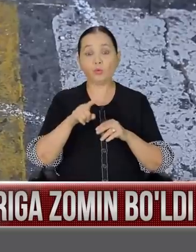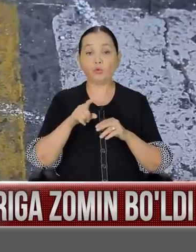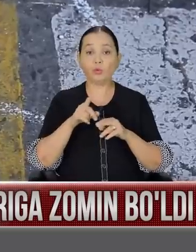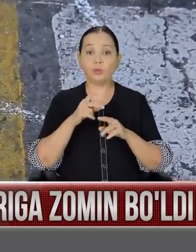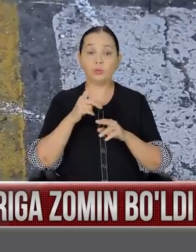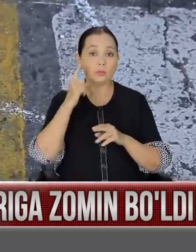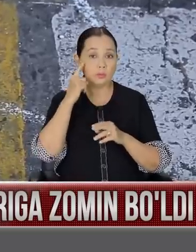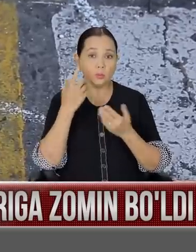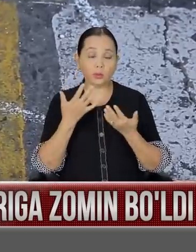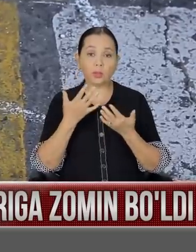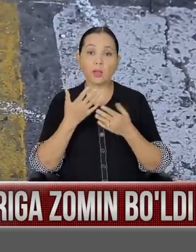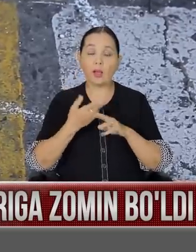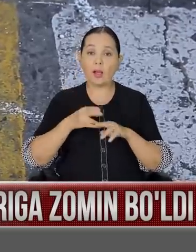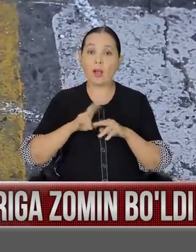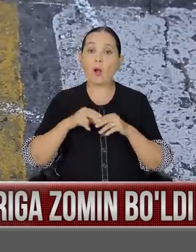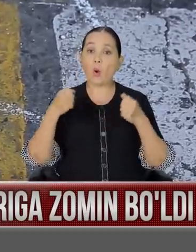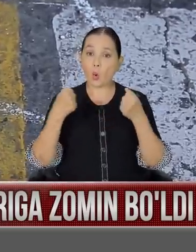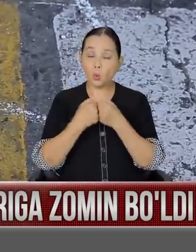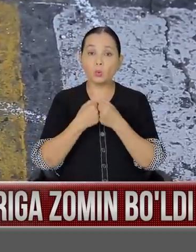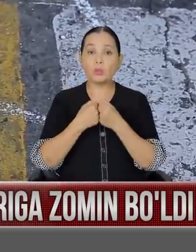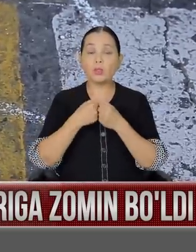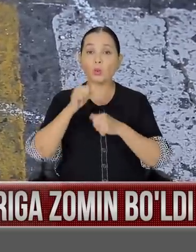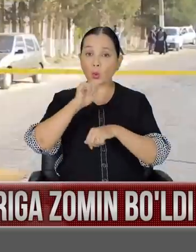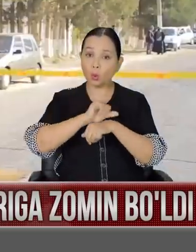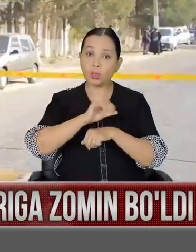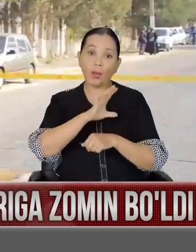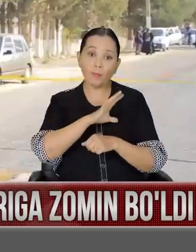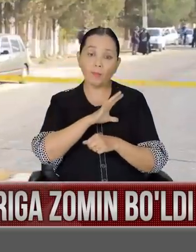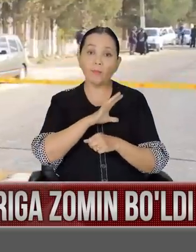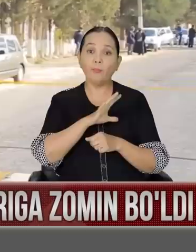shekil menimcha. Mashinalarda urdim, nariyaqqa borib to'xtab